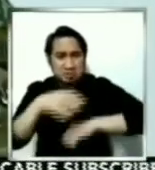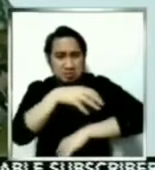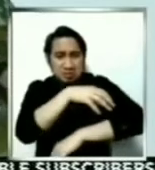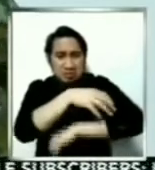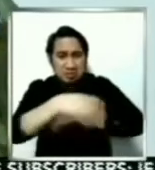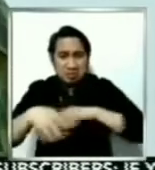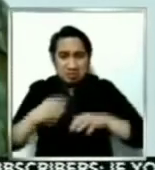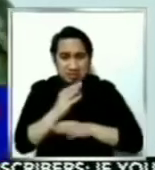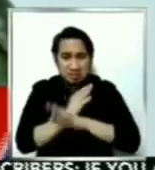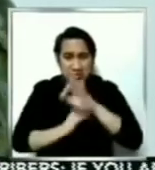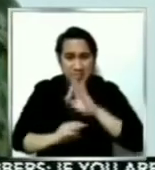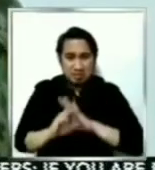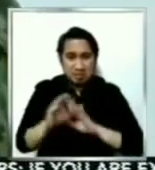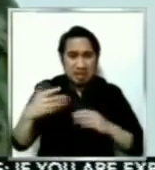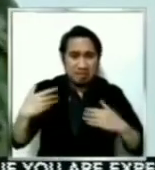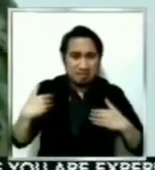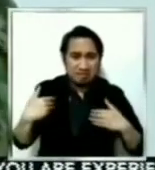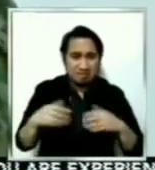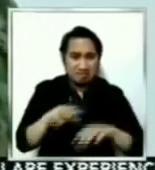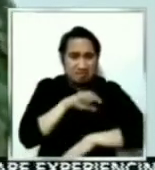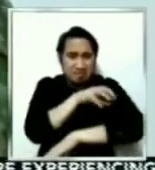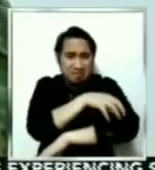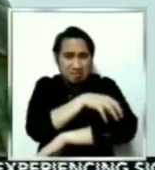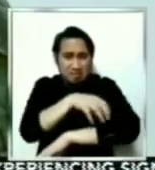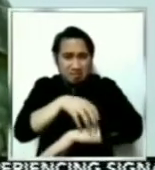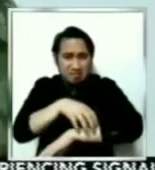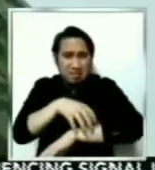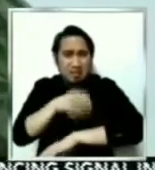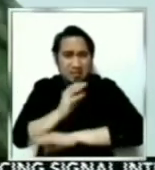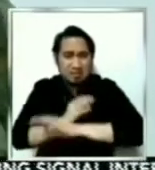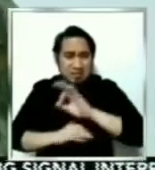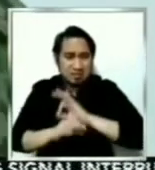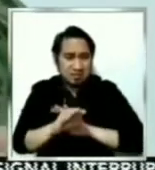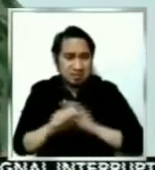both knees, no? And then meron siyang abrasions, parang hiwa ka ba